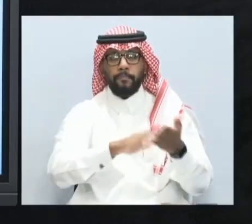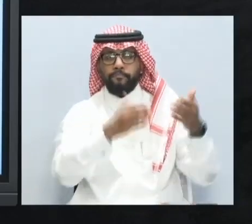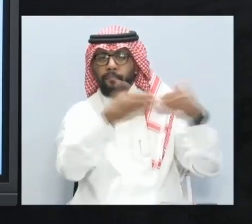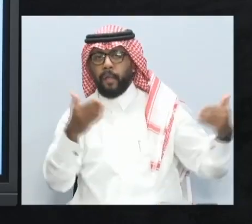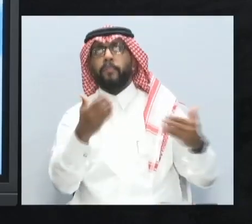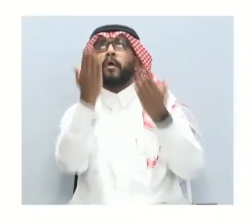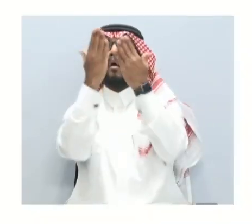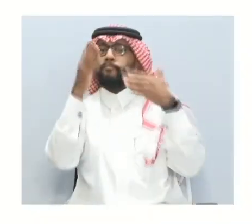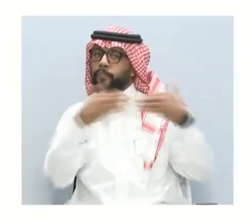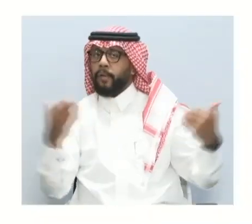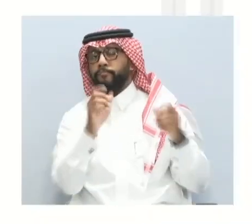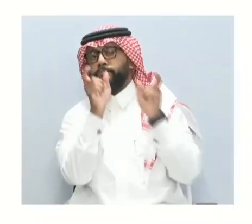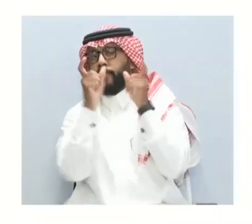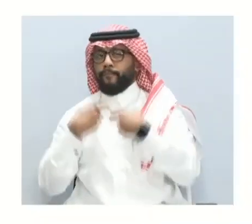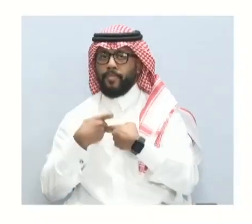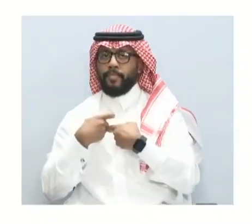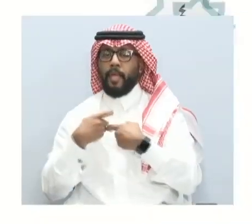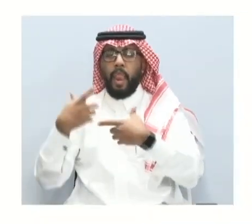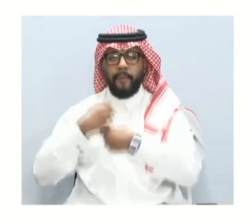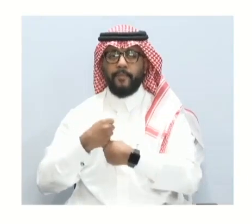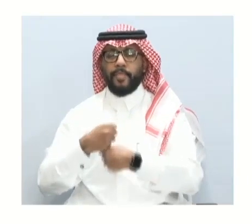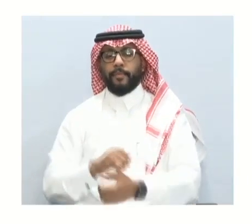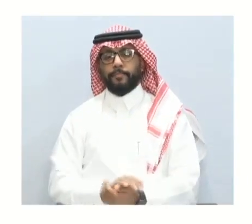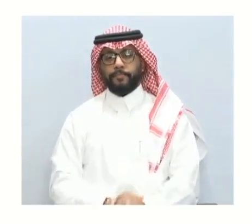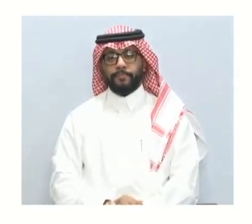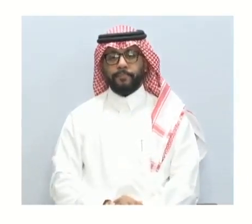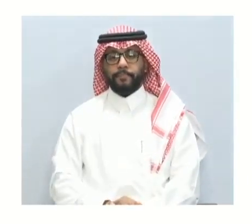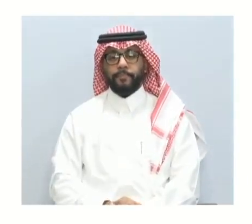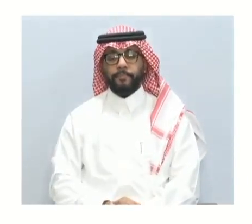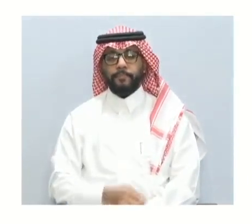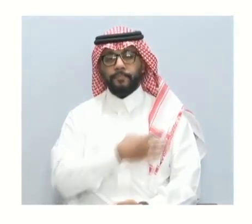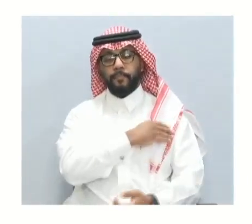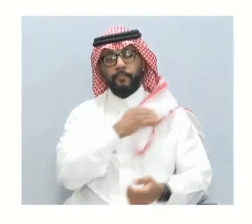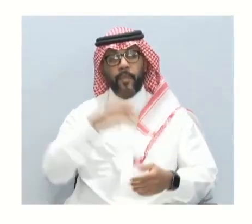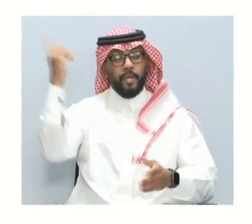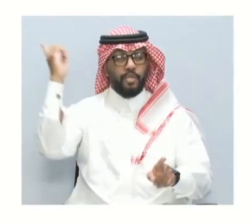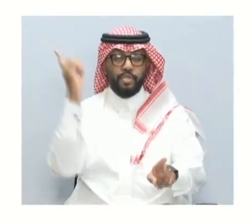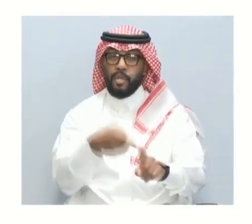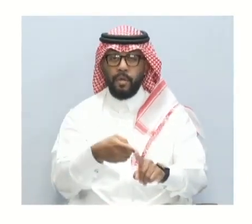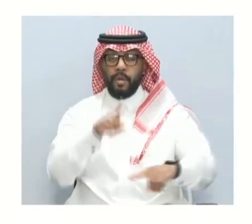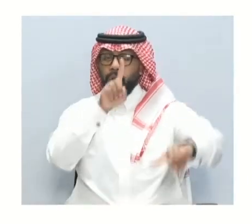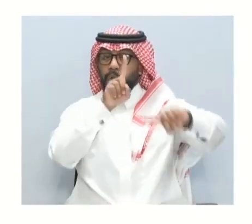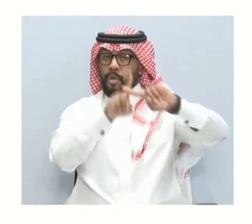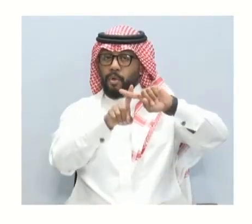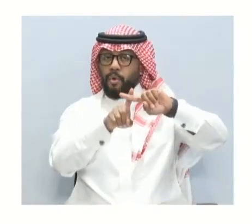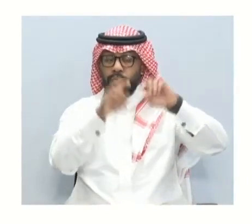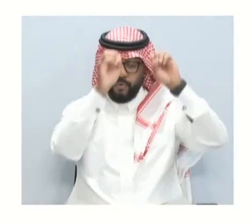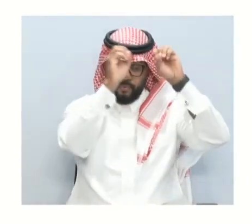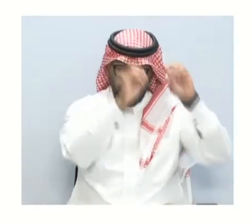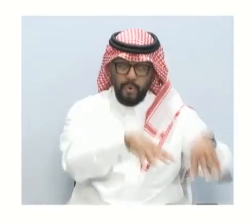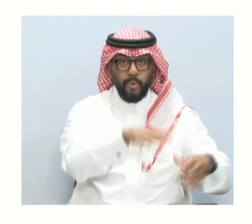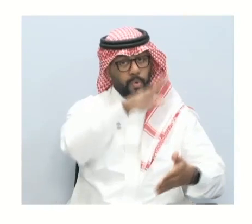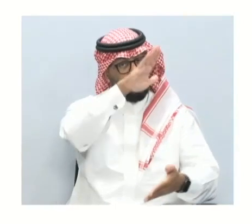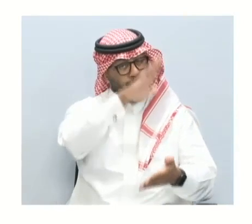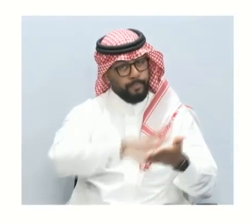من ذلك السحر كفر وخروج عن مله الاسلام ونقض لتوحيد الربوبيه والالوهيه لاسباب